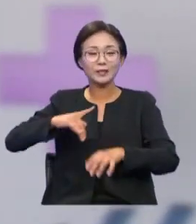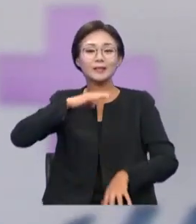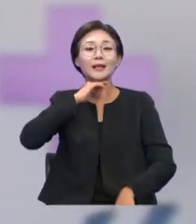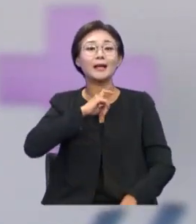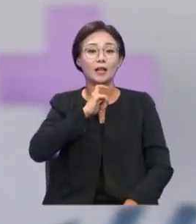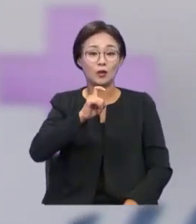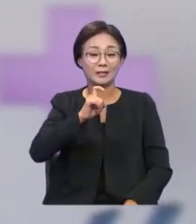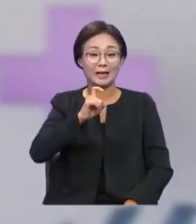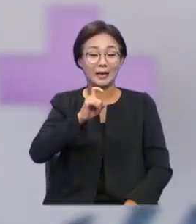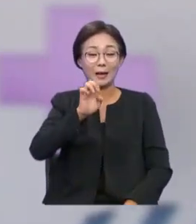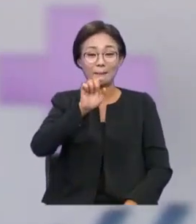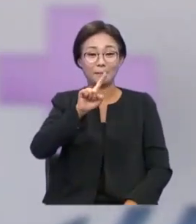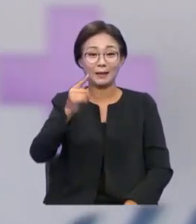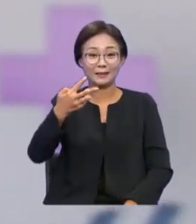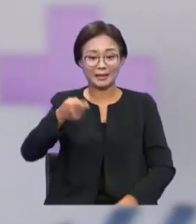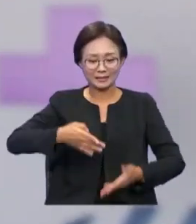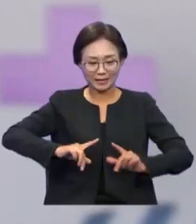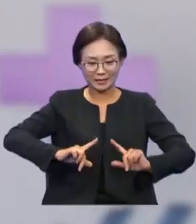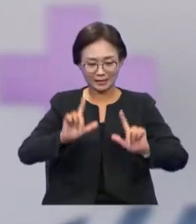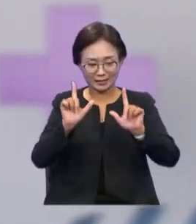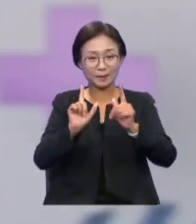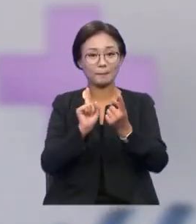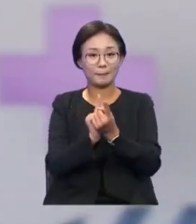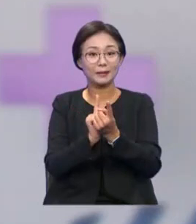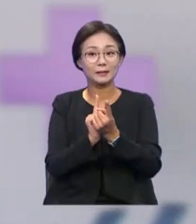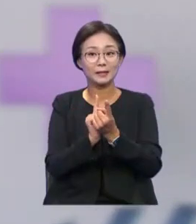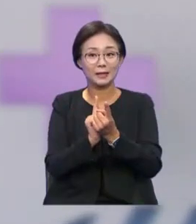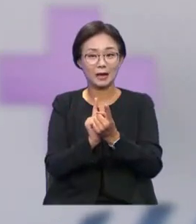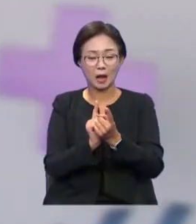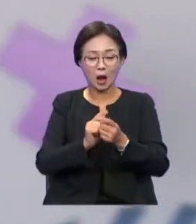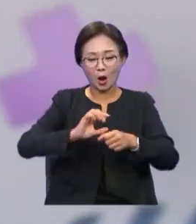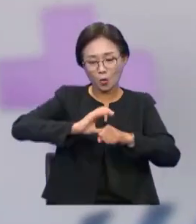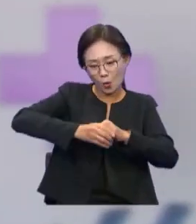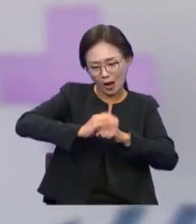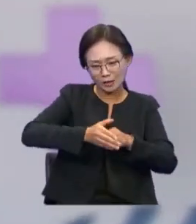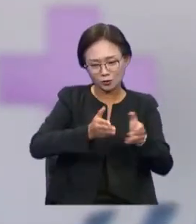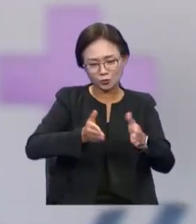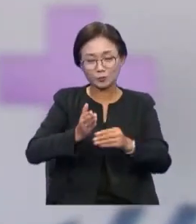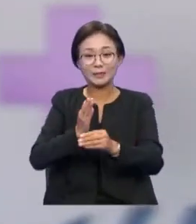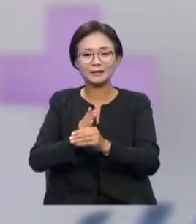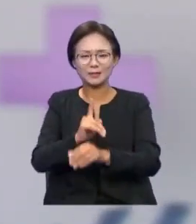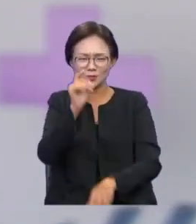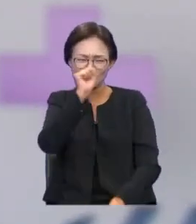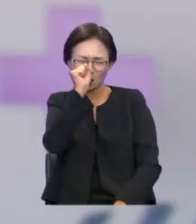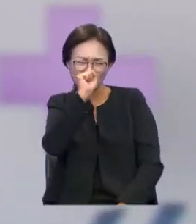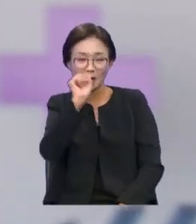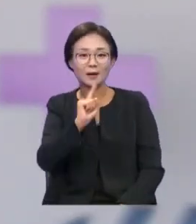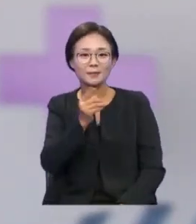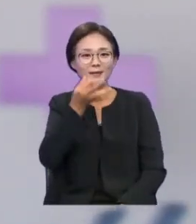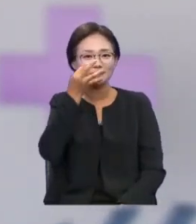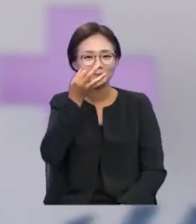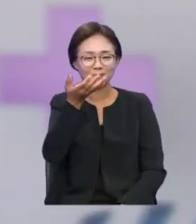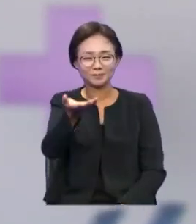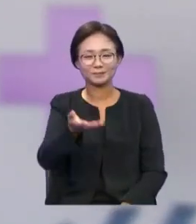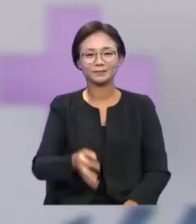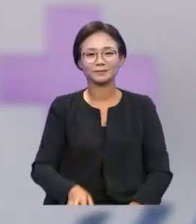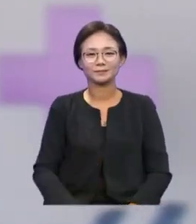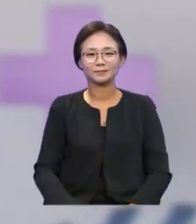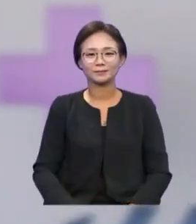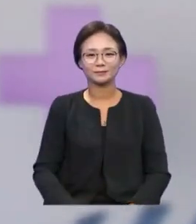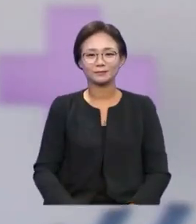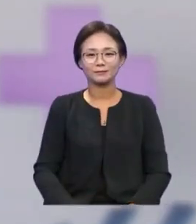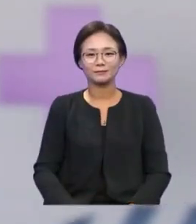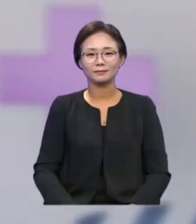판다 친친이 특별한 생일상을 받았습니다. 시원한 과일들이 준비됐는데 얼마나 좋았는지 과일을 담은 바구니까지 싹